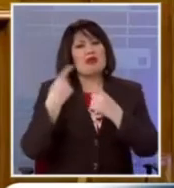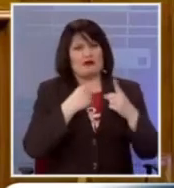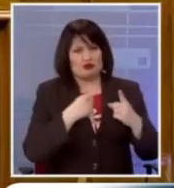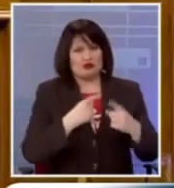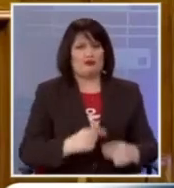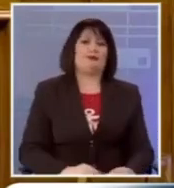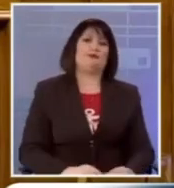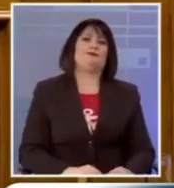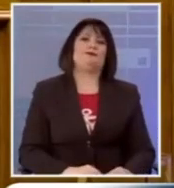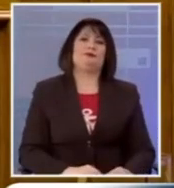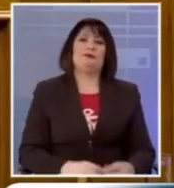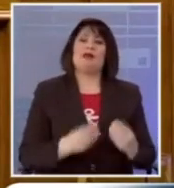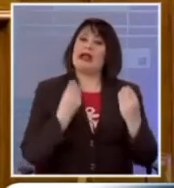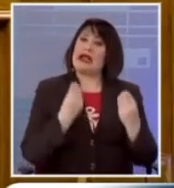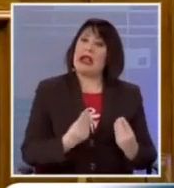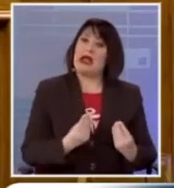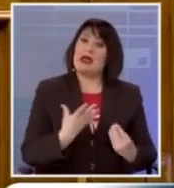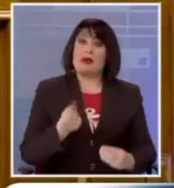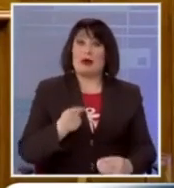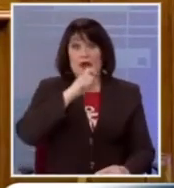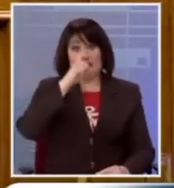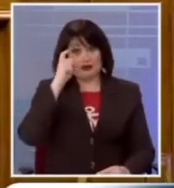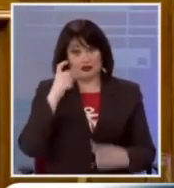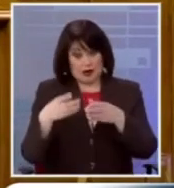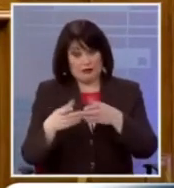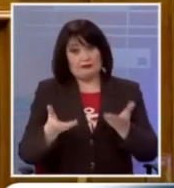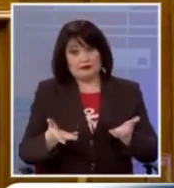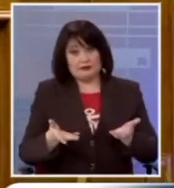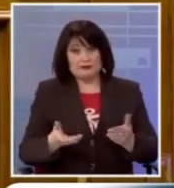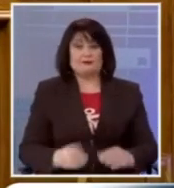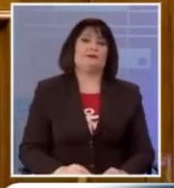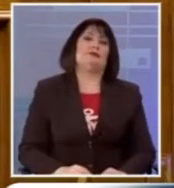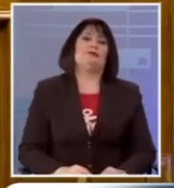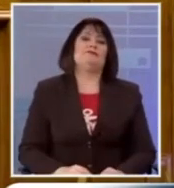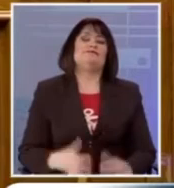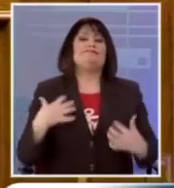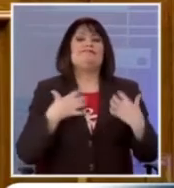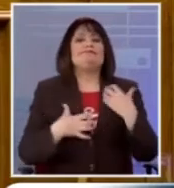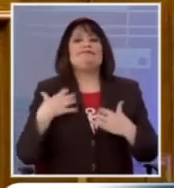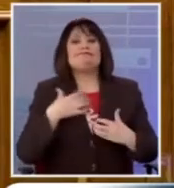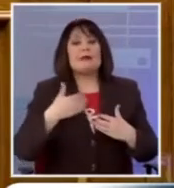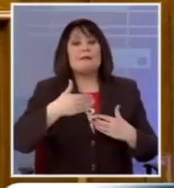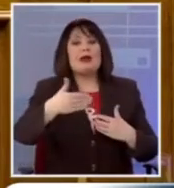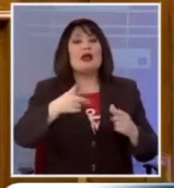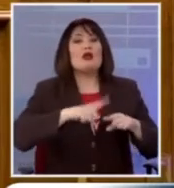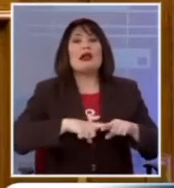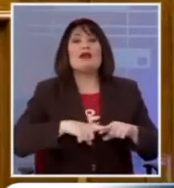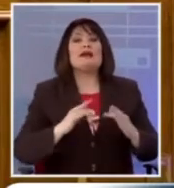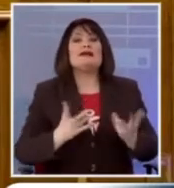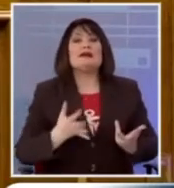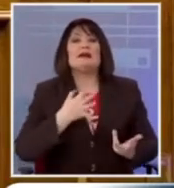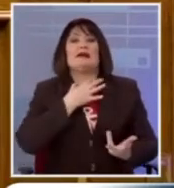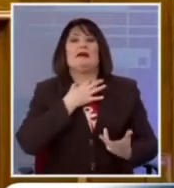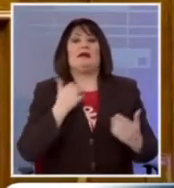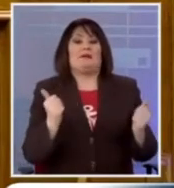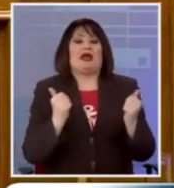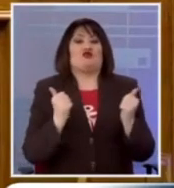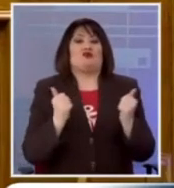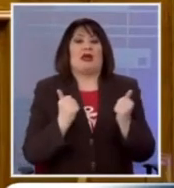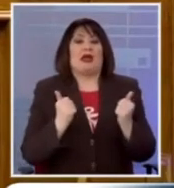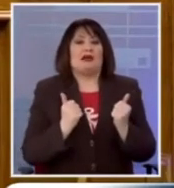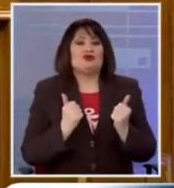Αυτά όμως είναι τα καλά. Υπάρχουν και τα δύσκολα. Είναι διάχυτη η ανησυχία το μέλλον της χώρας. Είναι ασφικτικές οι πιέσεις που ασκούνται